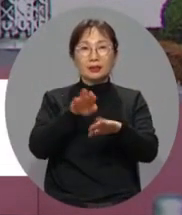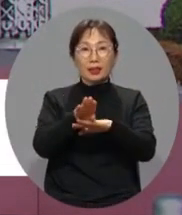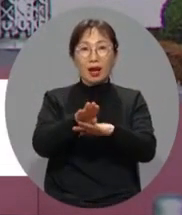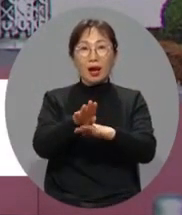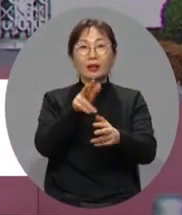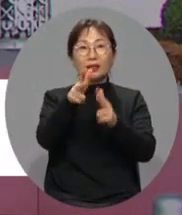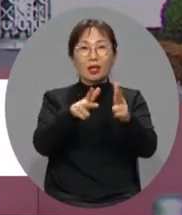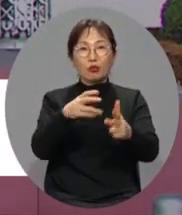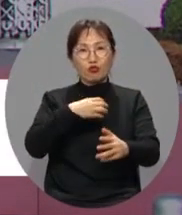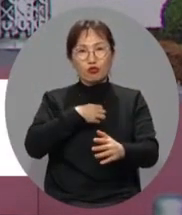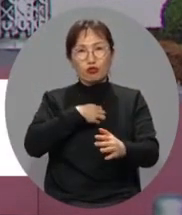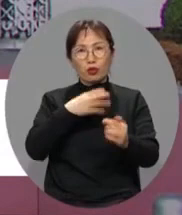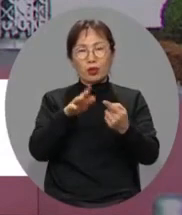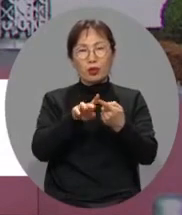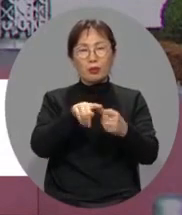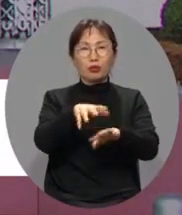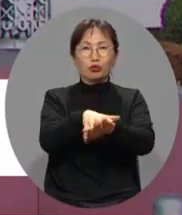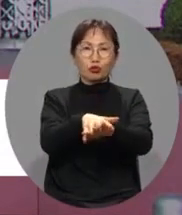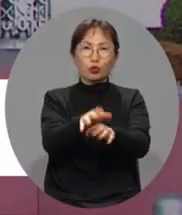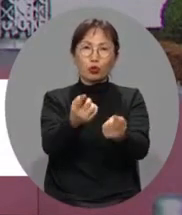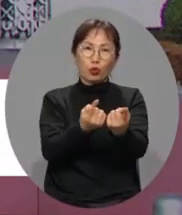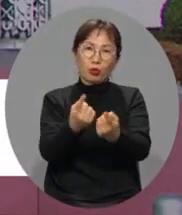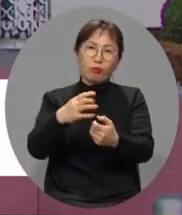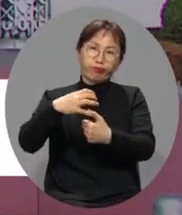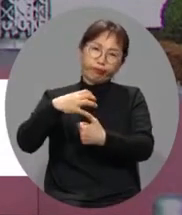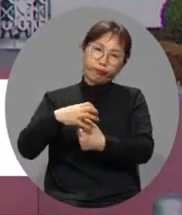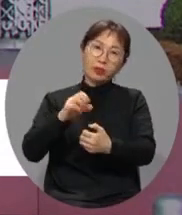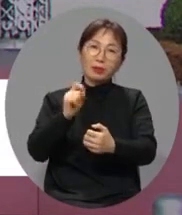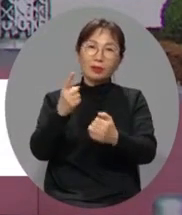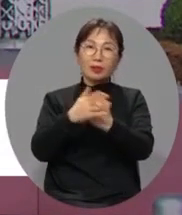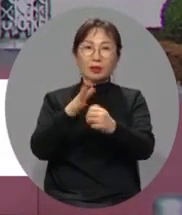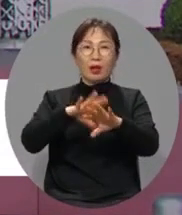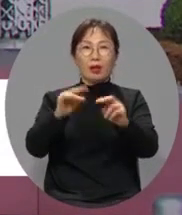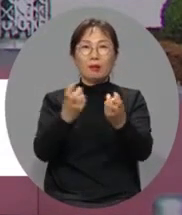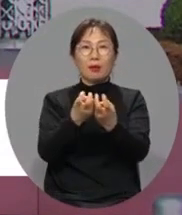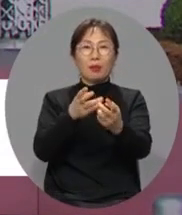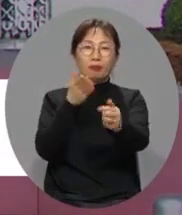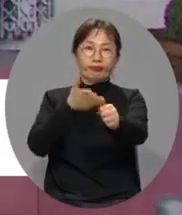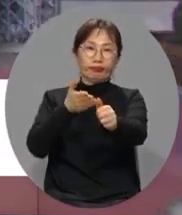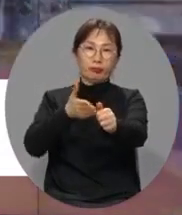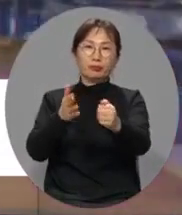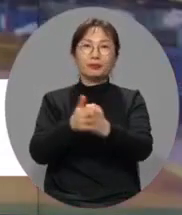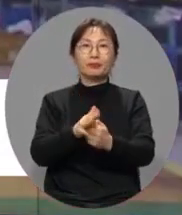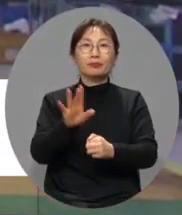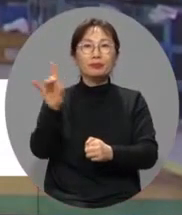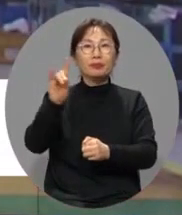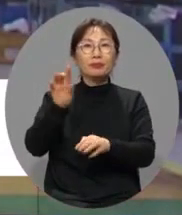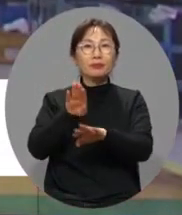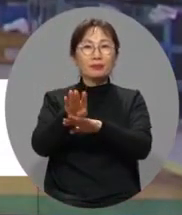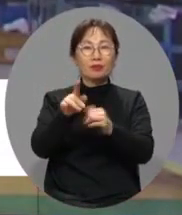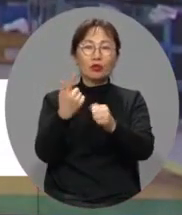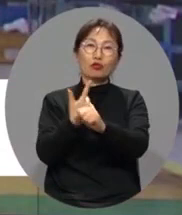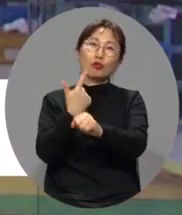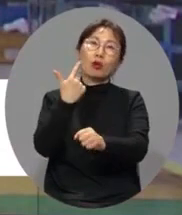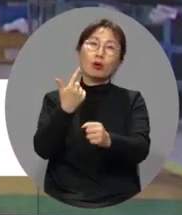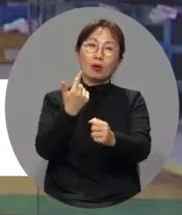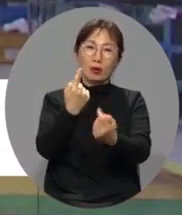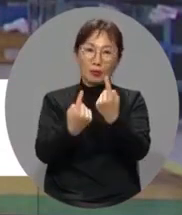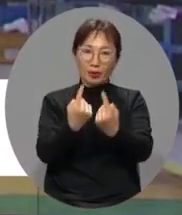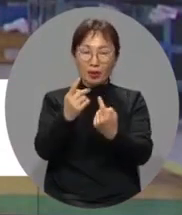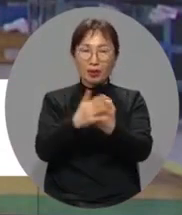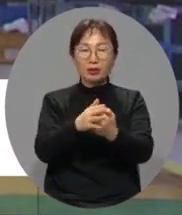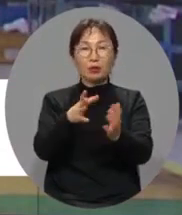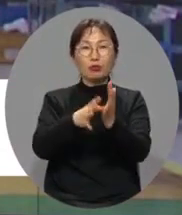위기에 구조조정 압박이 커지고 있다며 대책을 요구하고 나섰습니다. 현대차는 6년 전에 비해 생산량이